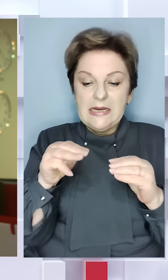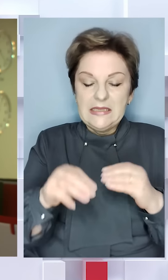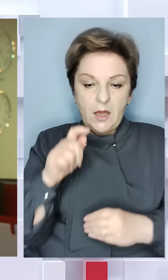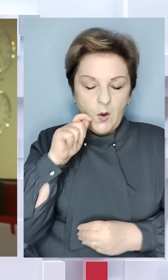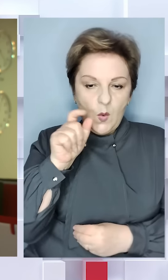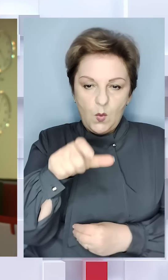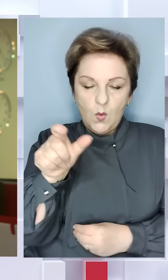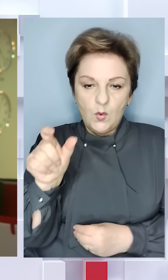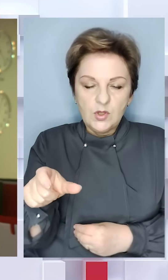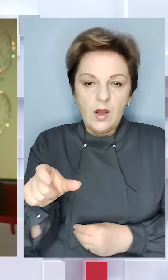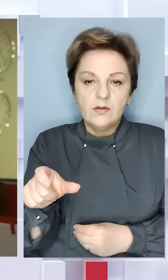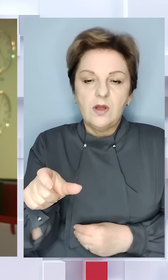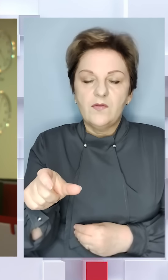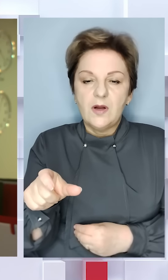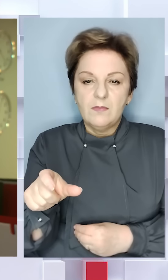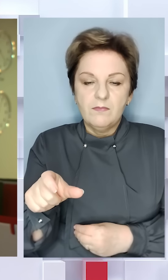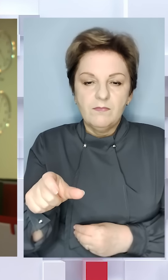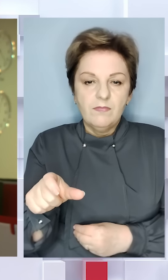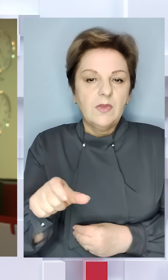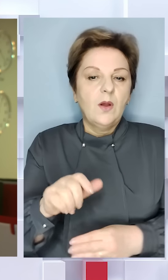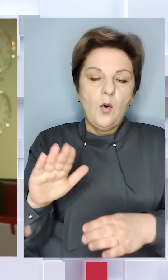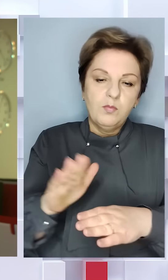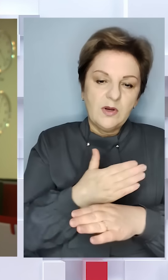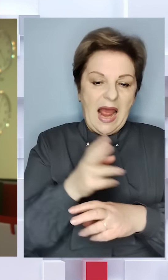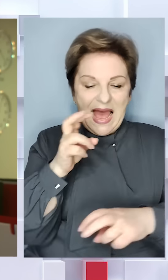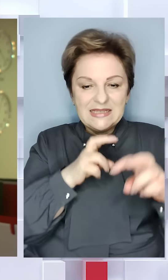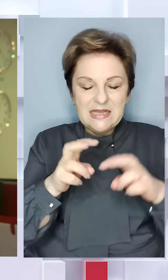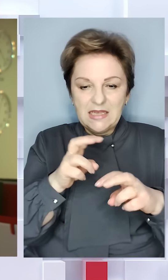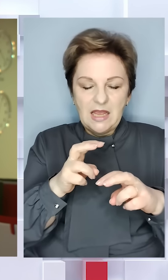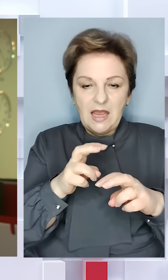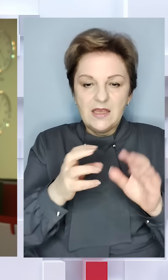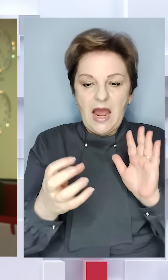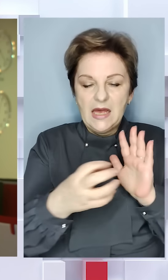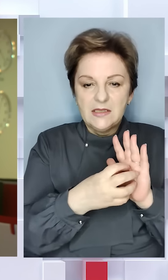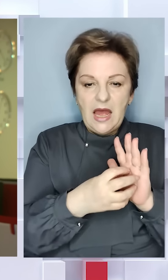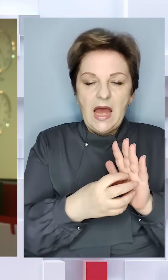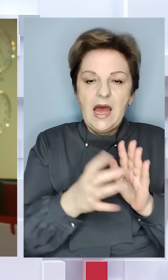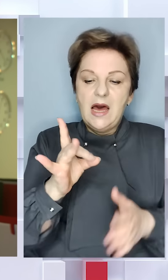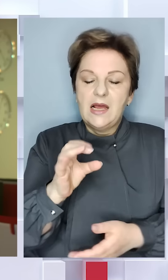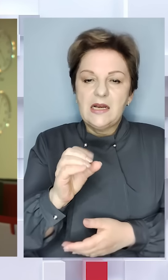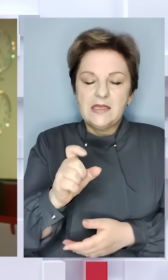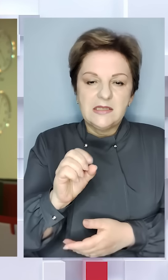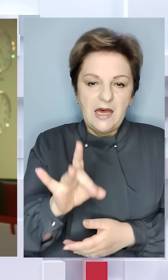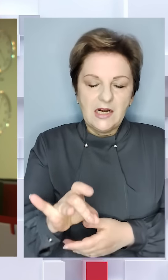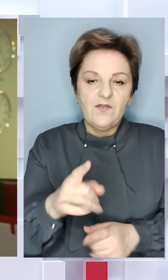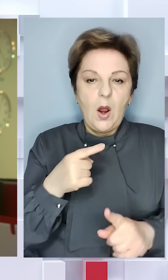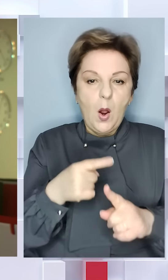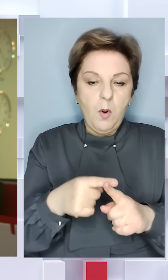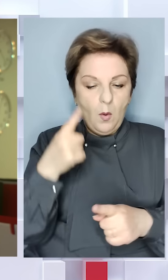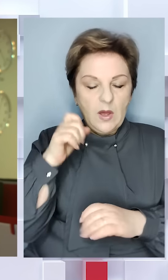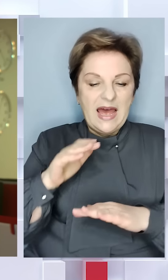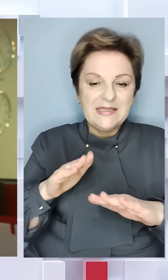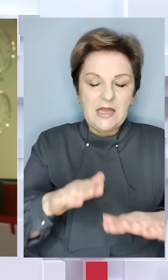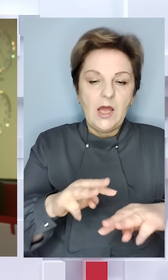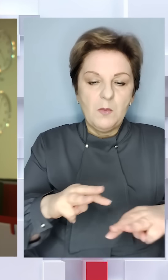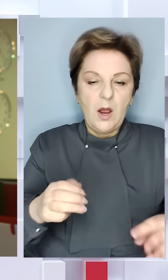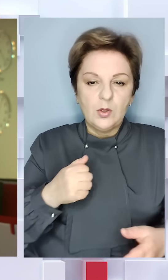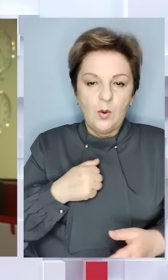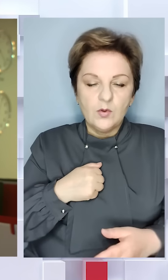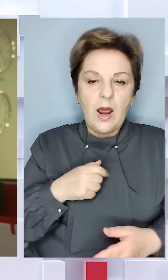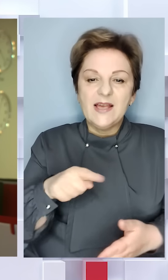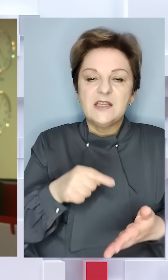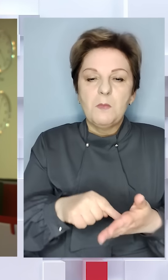+710 тисяч українців зняли з безпідставного розшуку у застосунку «Резерв+.» Про це повідомила заступниця міністра оборони з питань